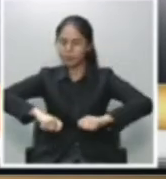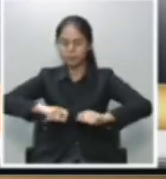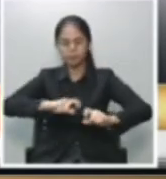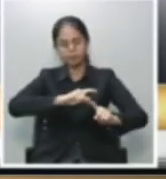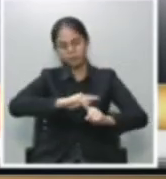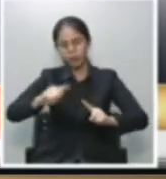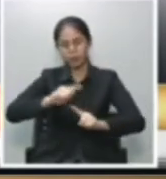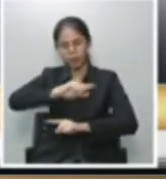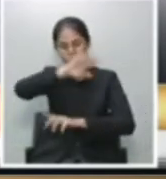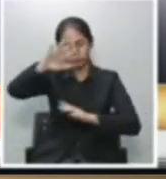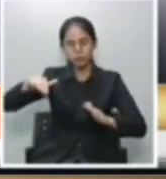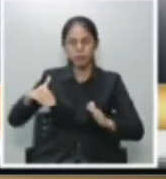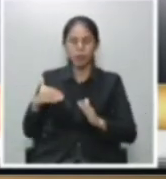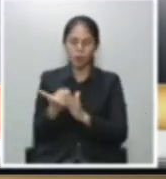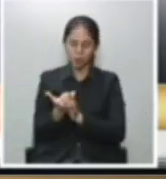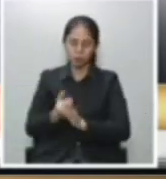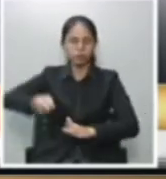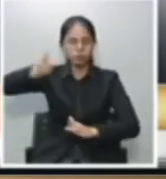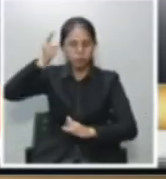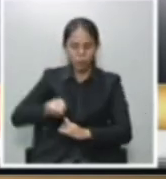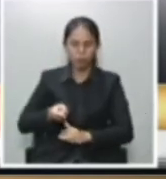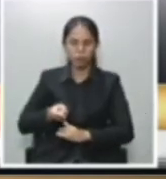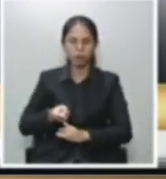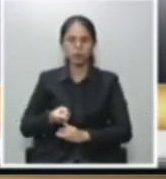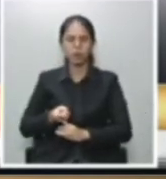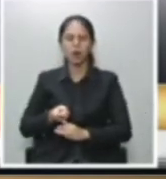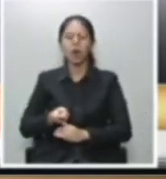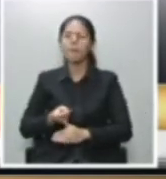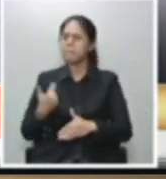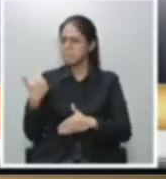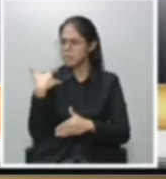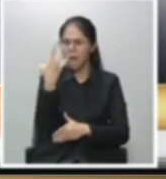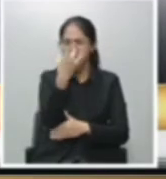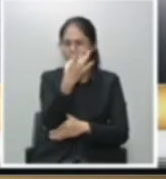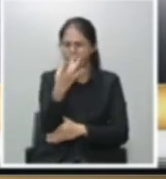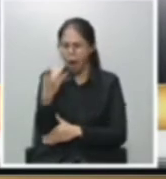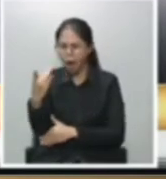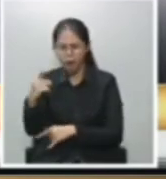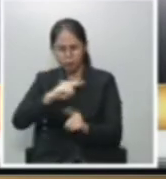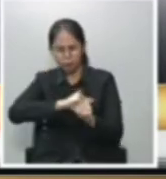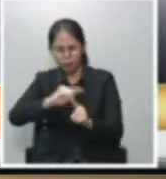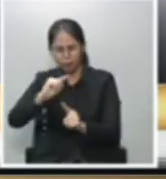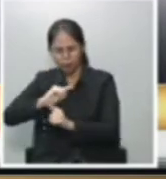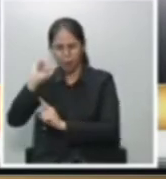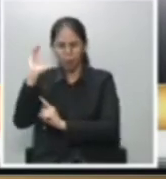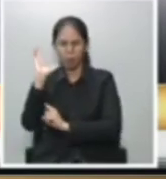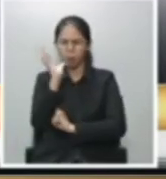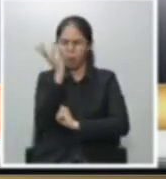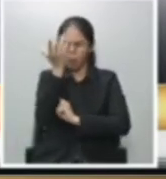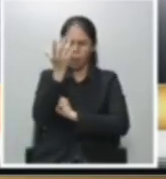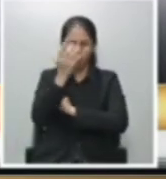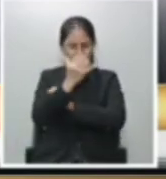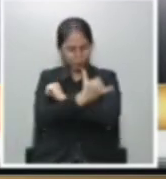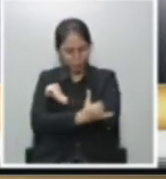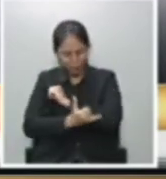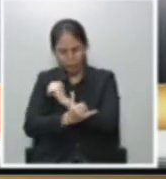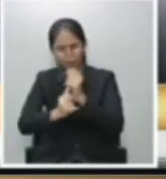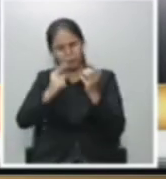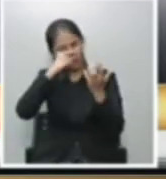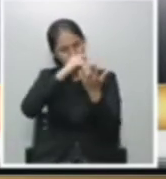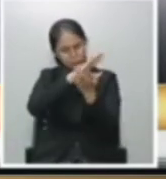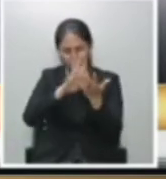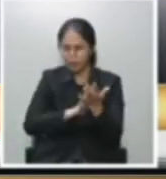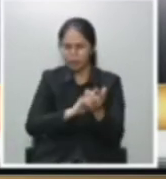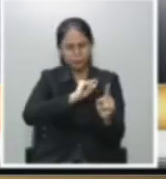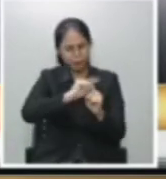การณ์ไม่ว่าสถานการณ์อะไรเกิดขึ้นมีการสร้างสถานการณ์ที่เอื้อประโยชน์ต่อ